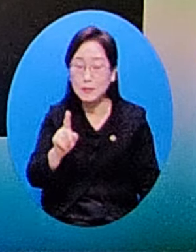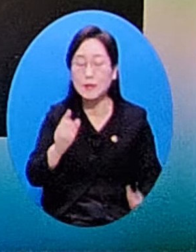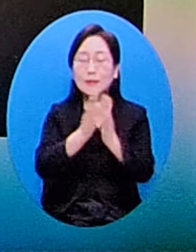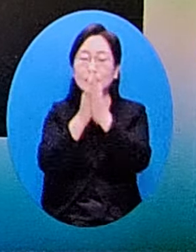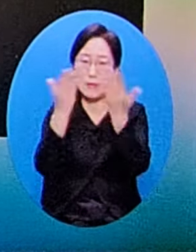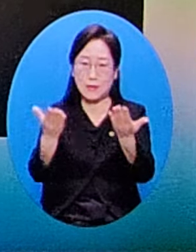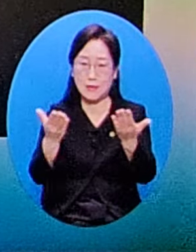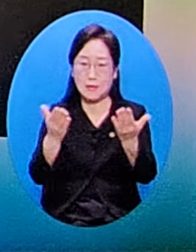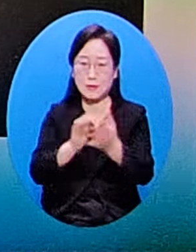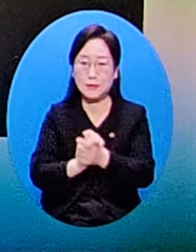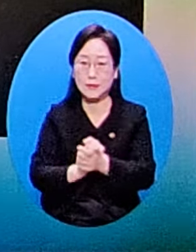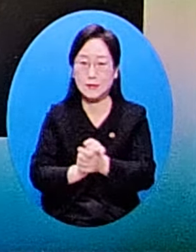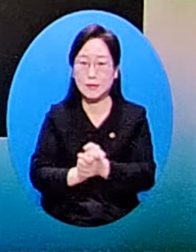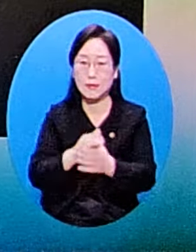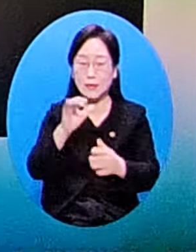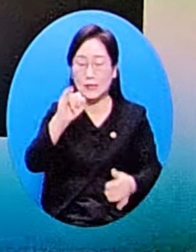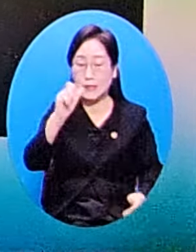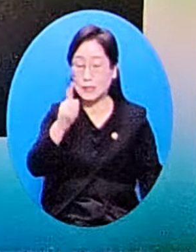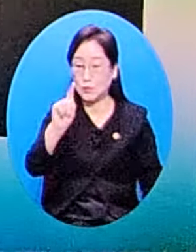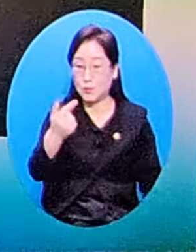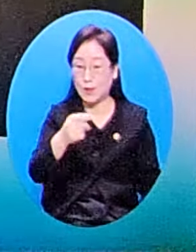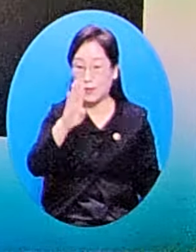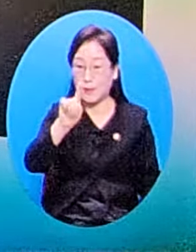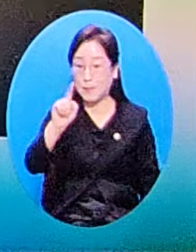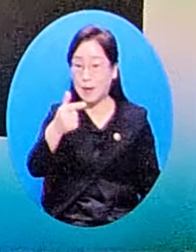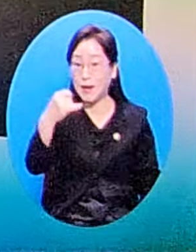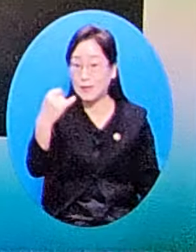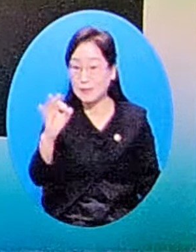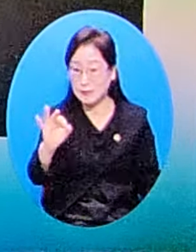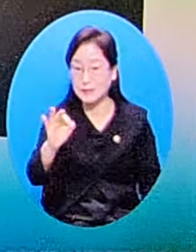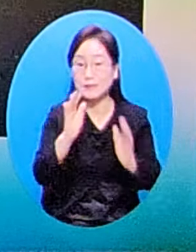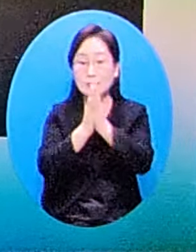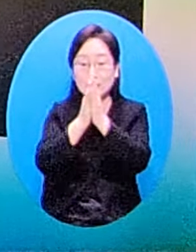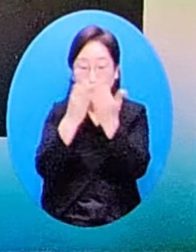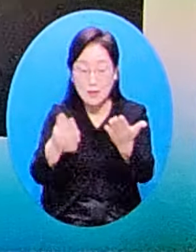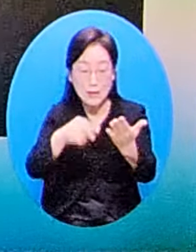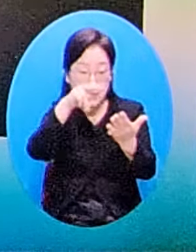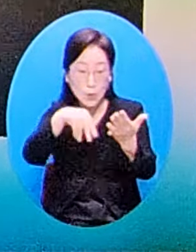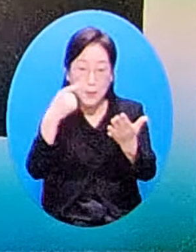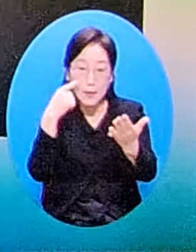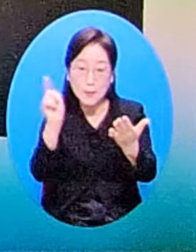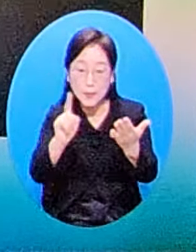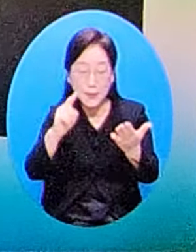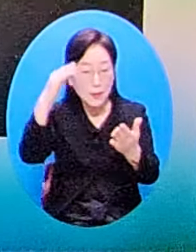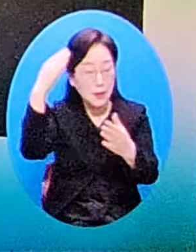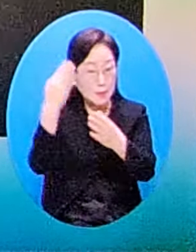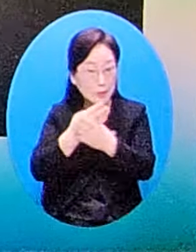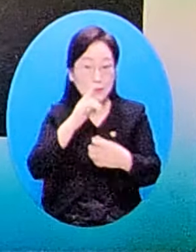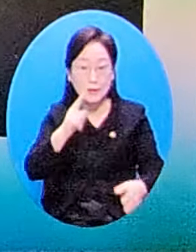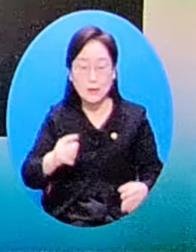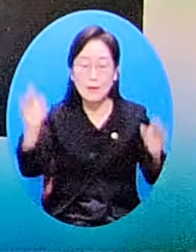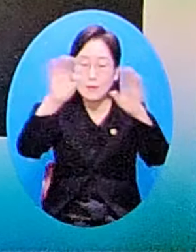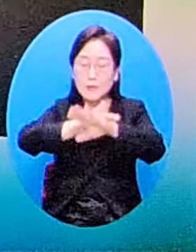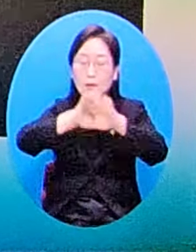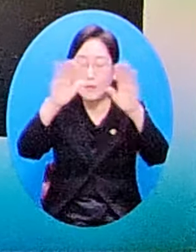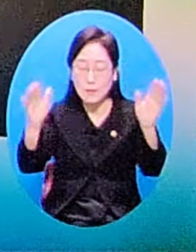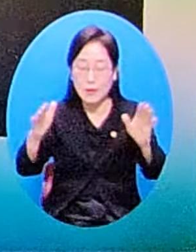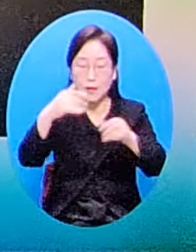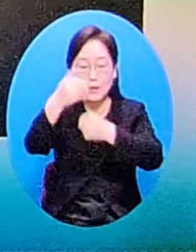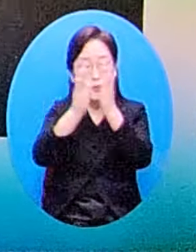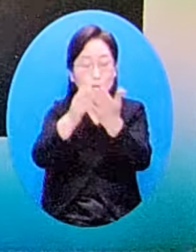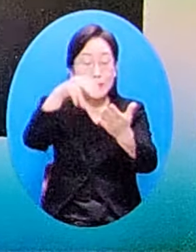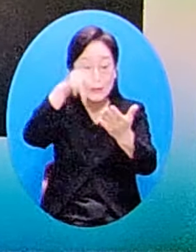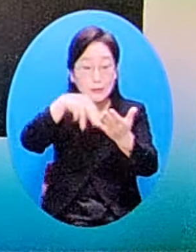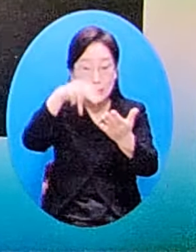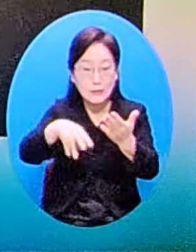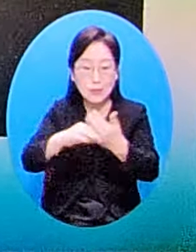이 릴렉세이션 리스판스라고 하는 책을 냈는데 박사님께서 성경을 주야로 묵상하면